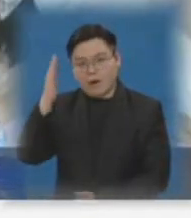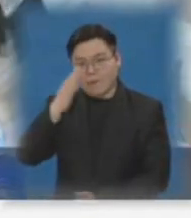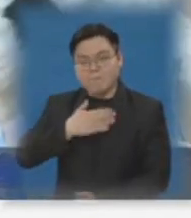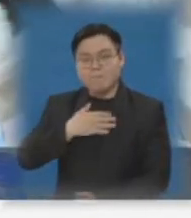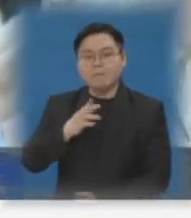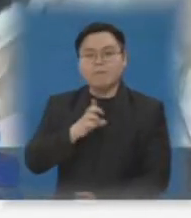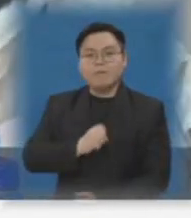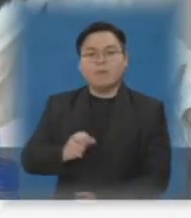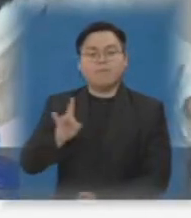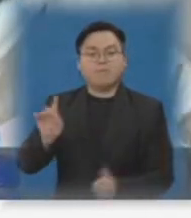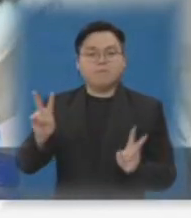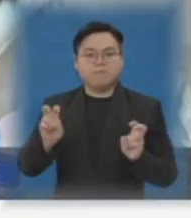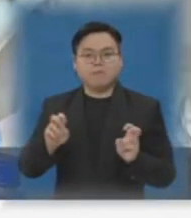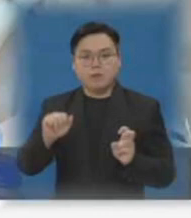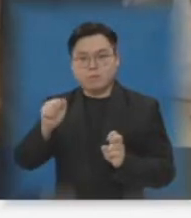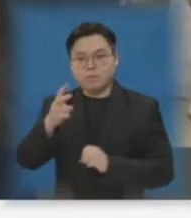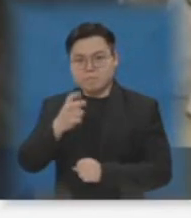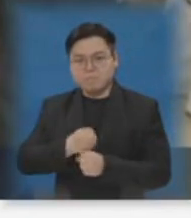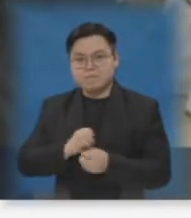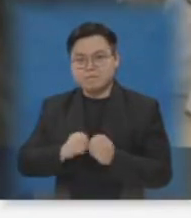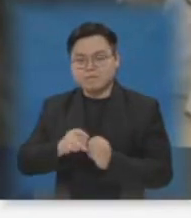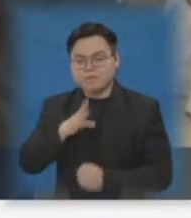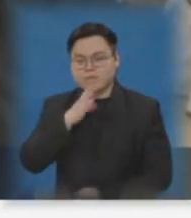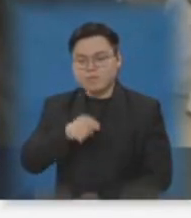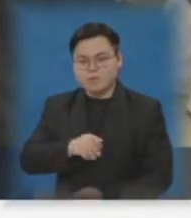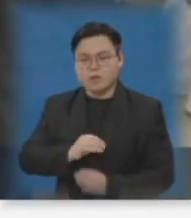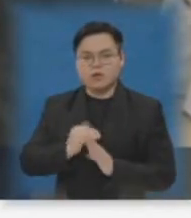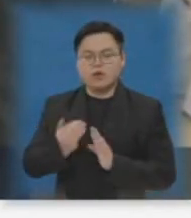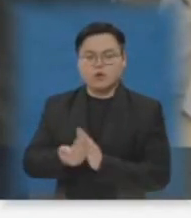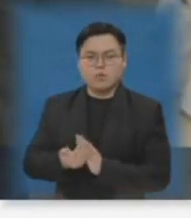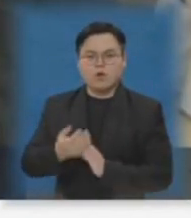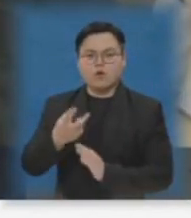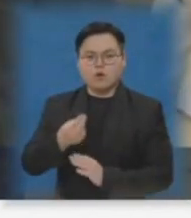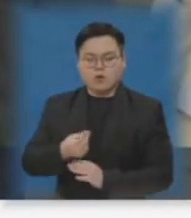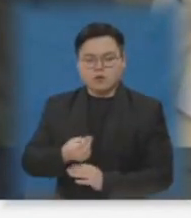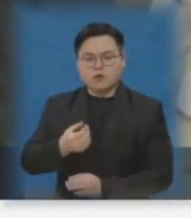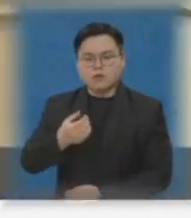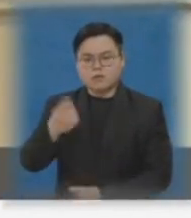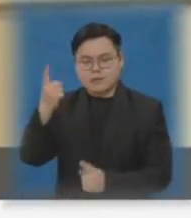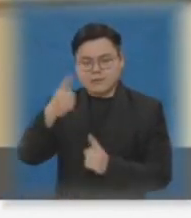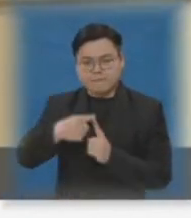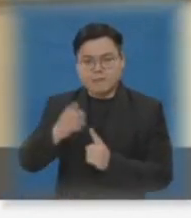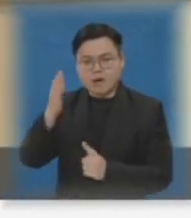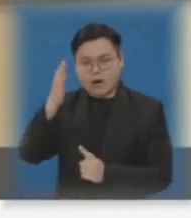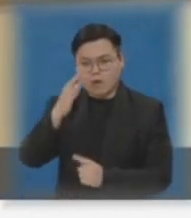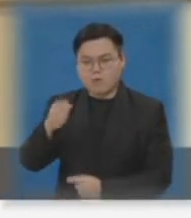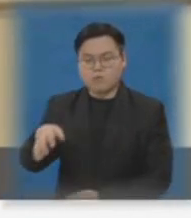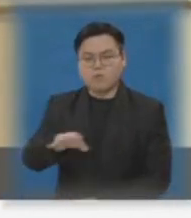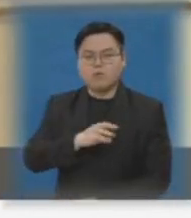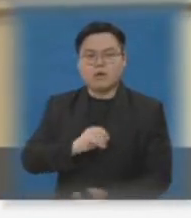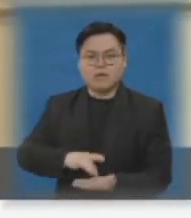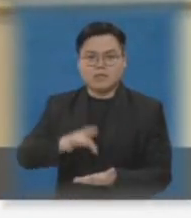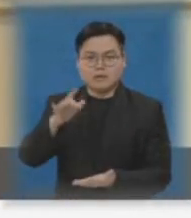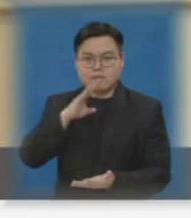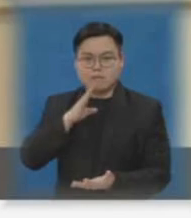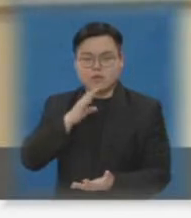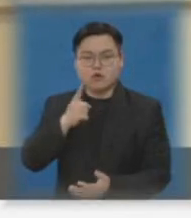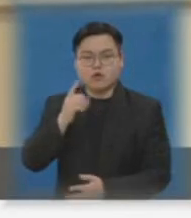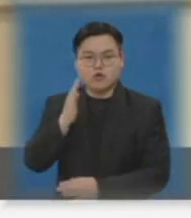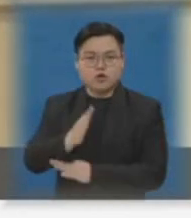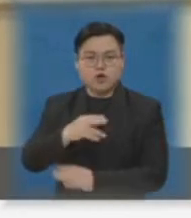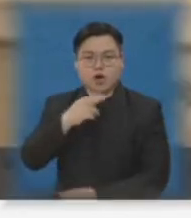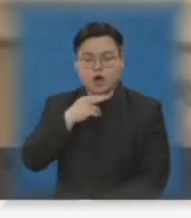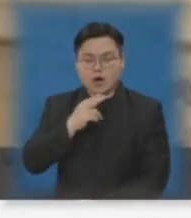хэмжээг өнөөдөр зохион байгууллаа. Тус арга хэмжээний хүрээнд гэр бүлийнхээ нугаршгүй ноён нуруу хатан зоригт аавуудыг алдаршуулсан ба нэг өдөр инхри